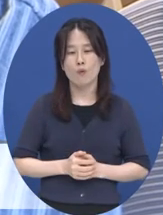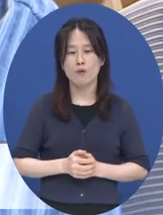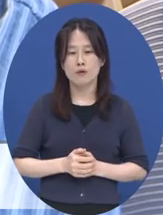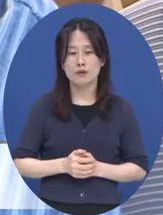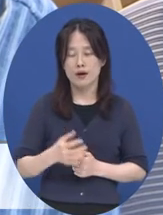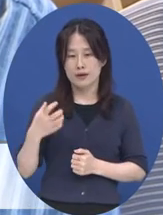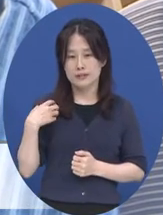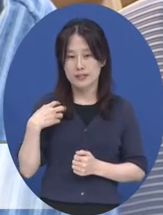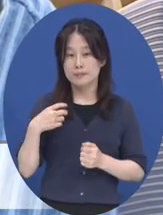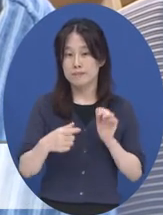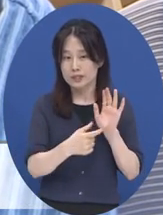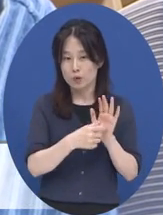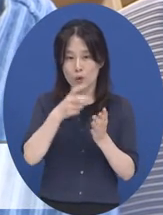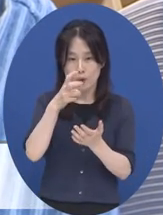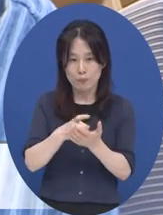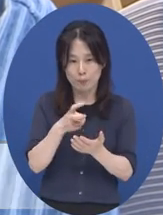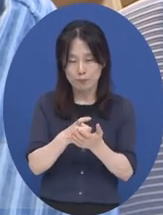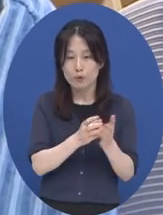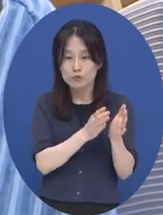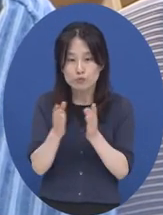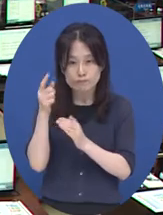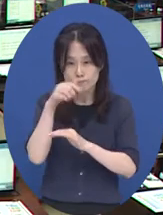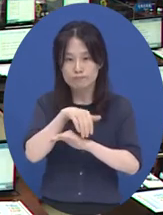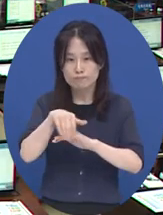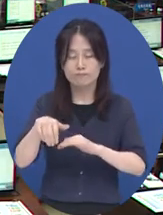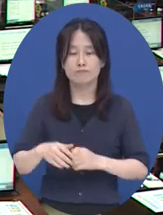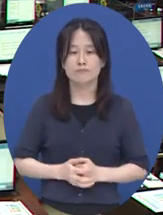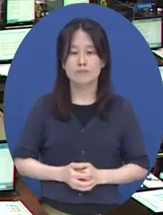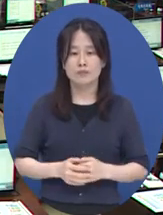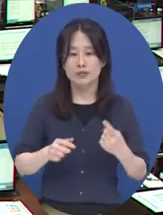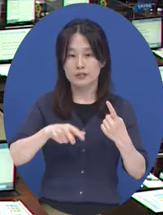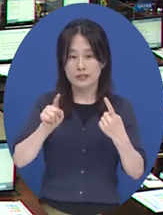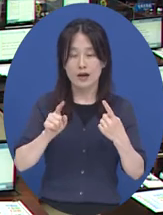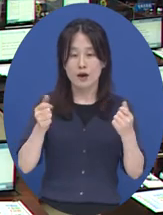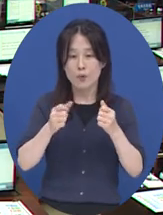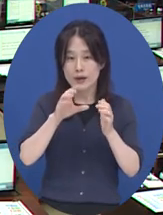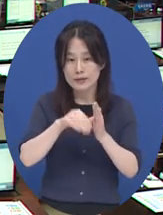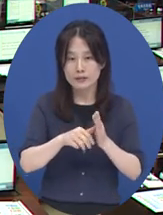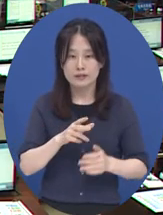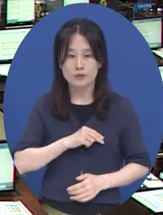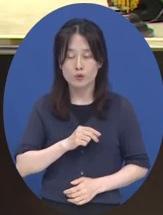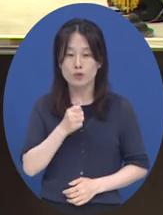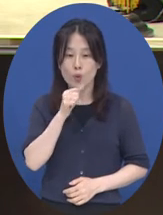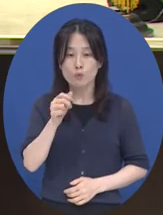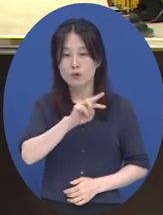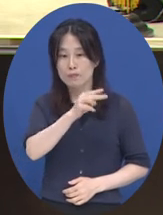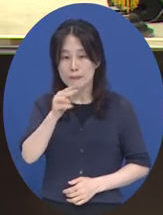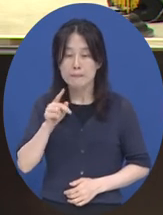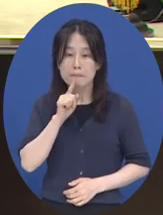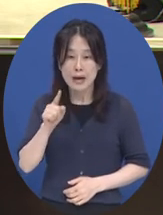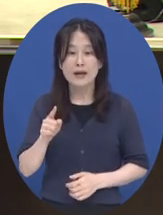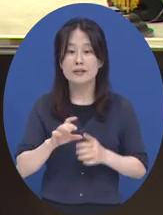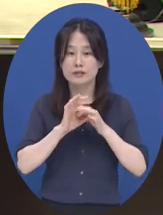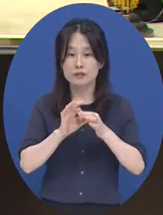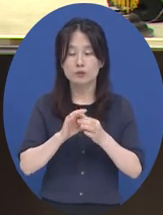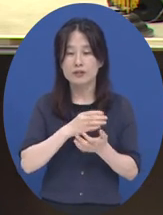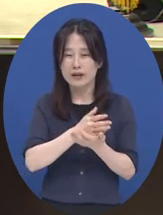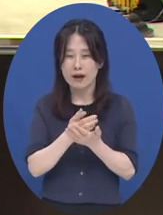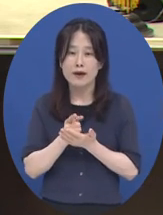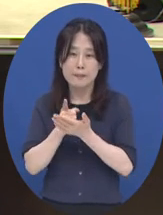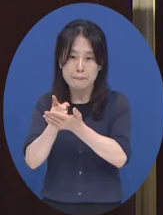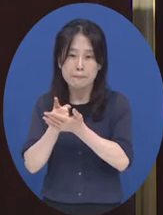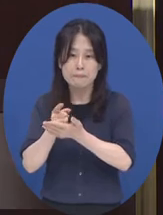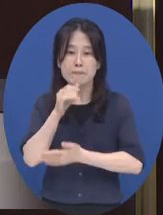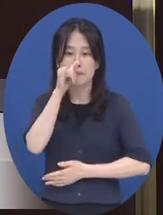명시한 경기도 청년 주거 지원 조례안도 다뤄집니다. 1차 본회의에서는 의원들의 5분 발언을 통해 경기도에 대한 다양한 제언이